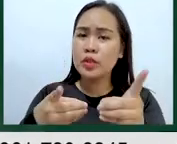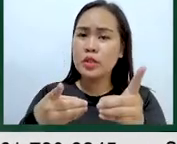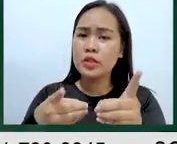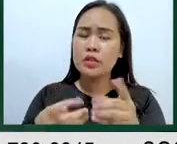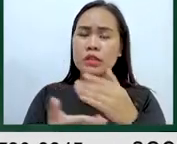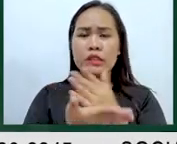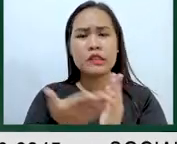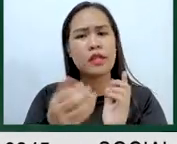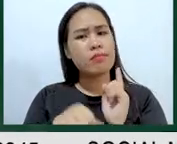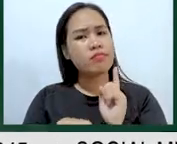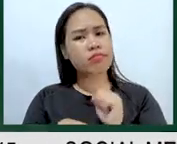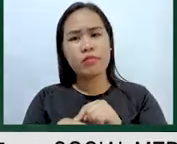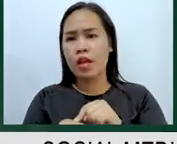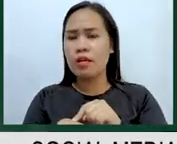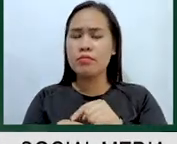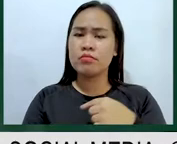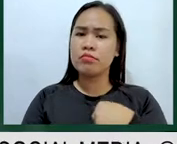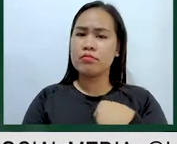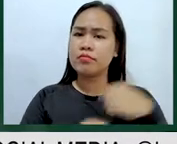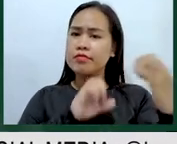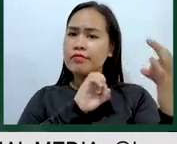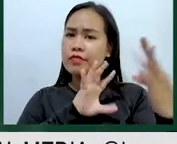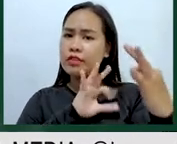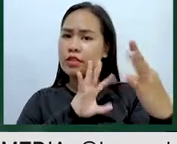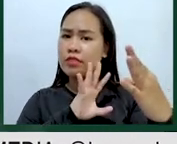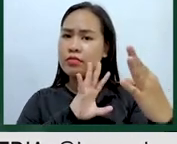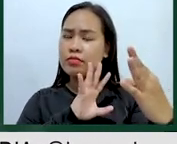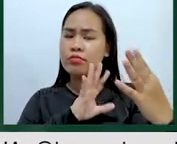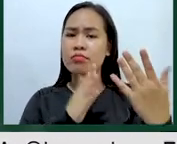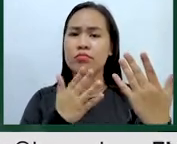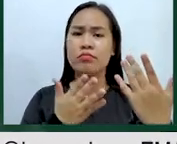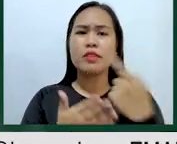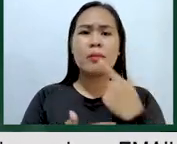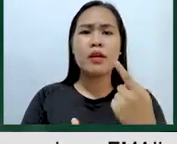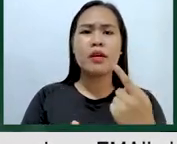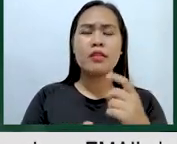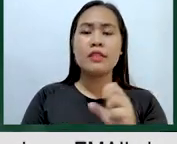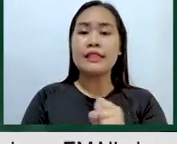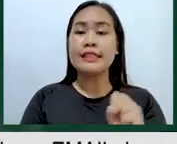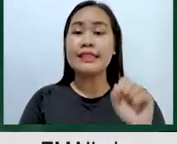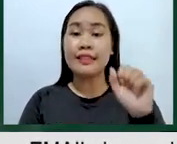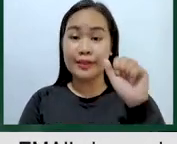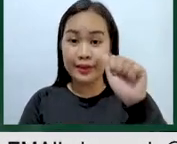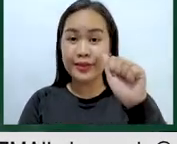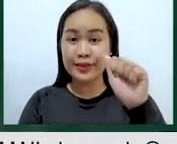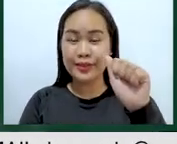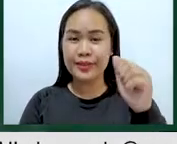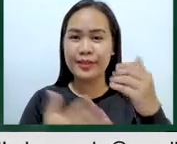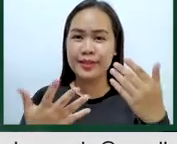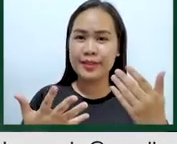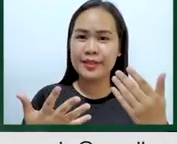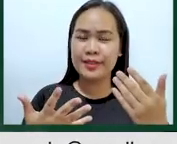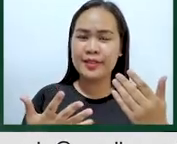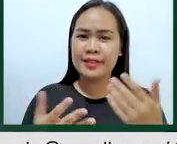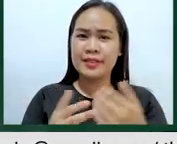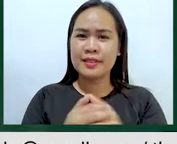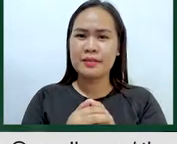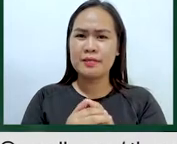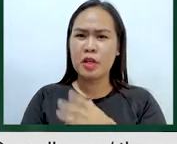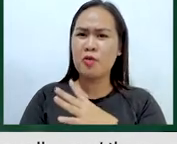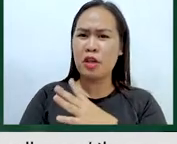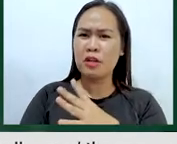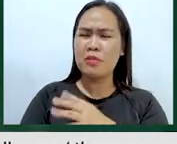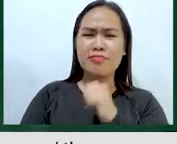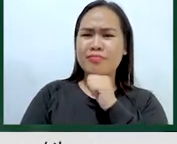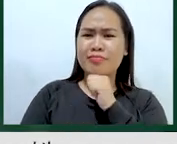at napipili niyo ang barangay kasi ang ating barangay na parang pag-donatean, no. Minsan nakakarinig din po ako